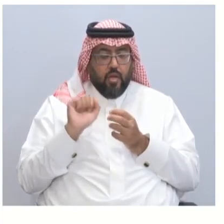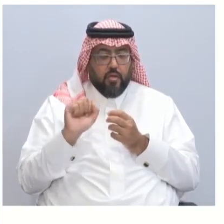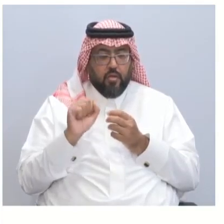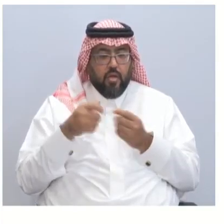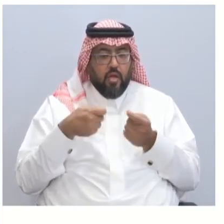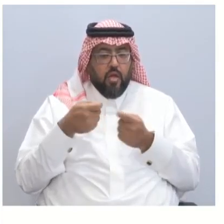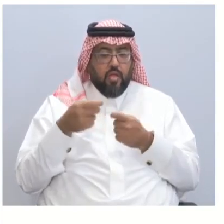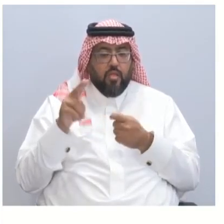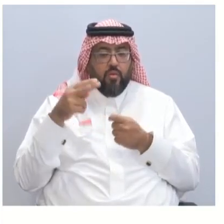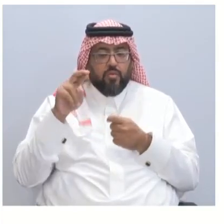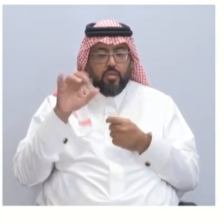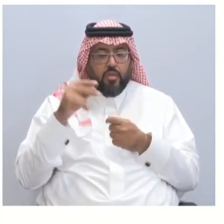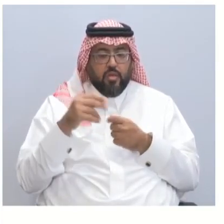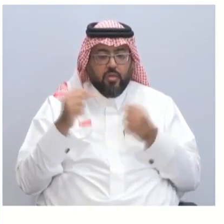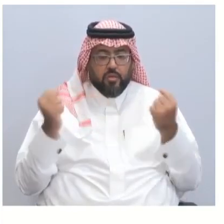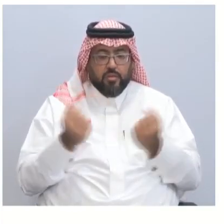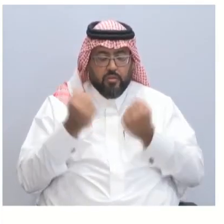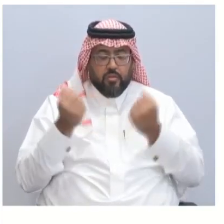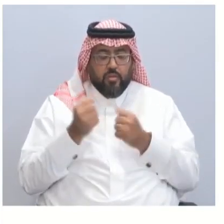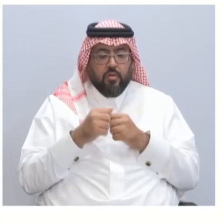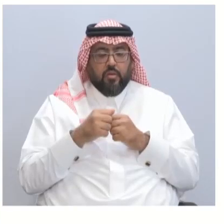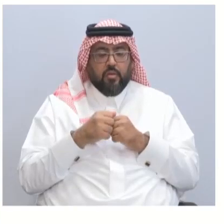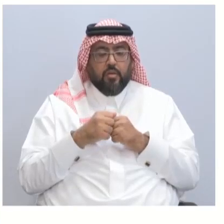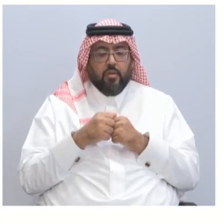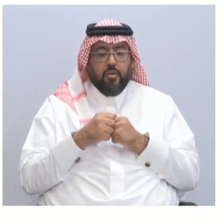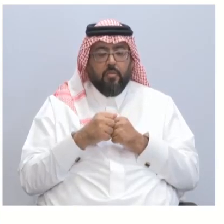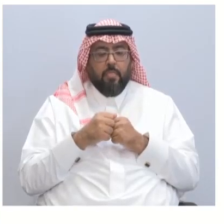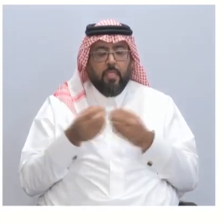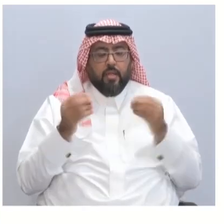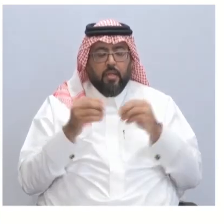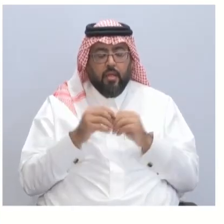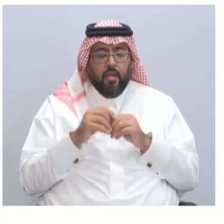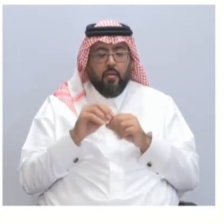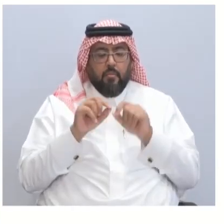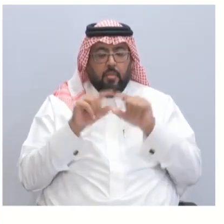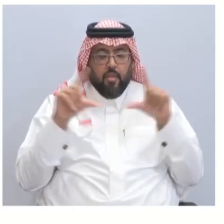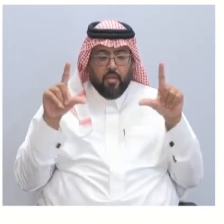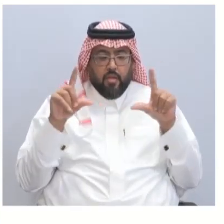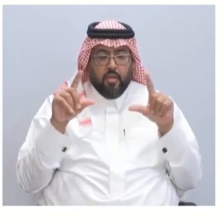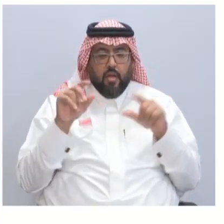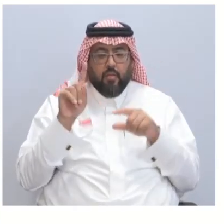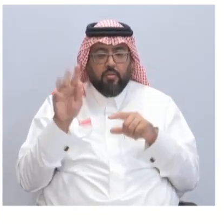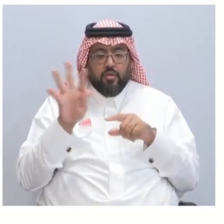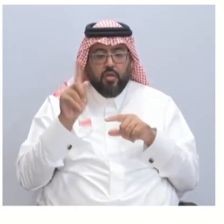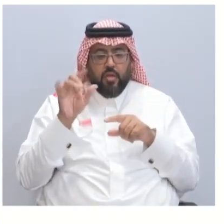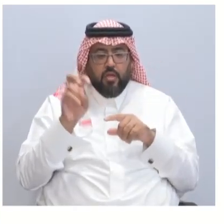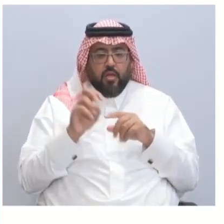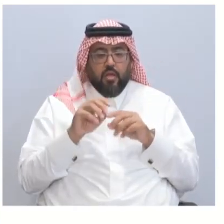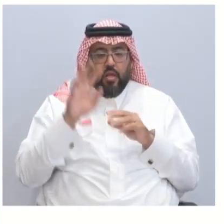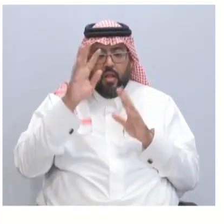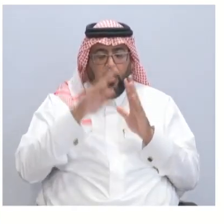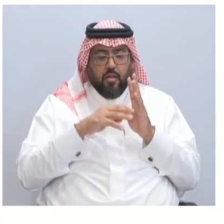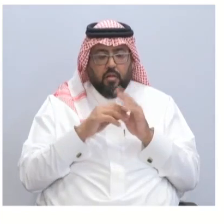في التوزيع وفي النشاط الاقتصادي فما ابرز مظاهر البشريه في دول